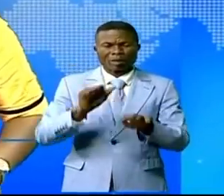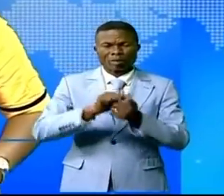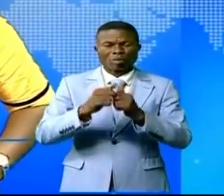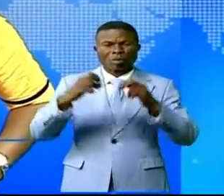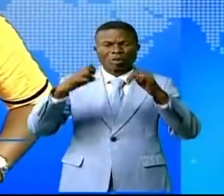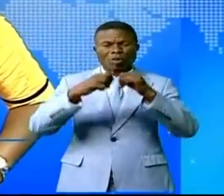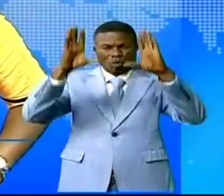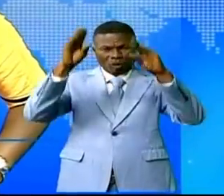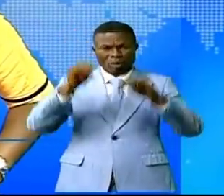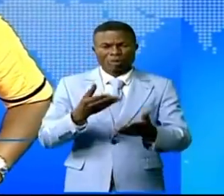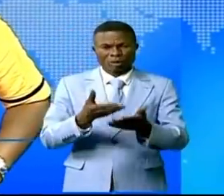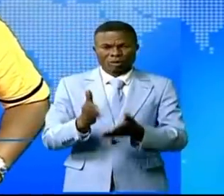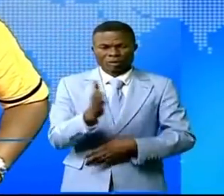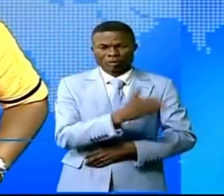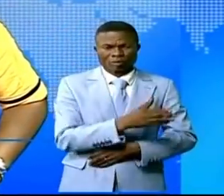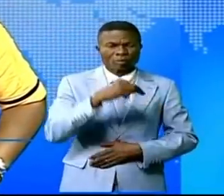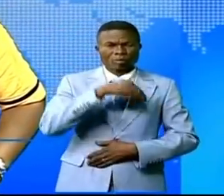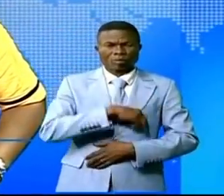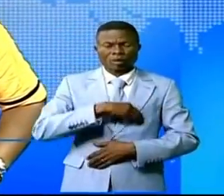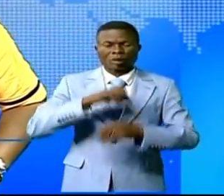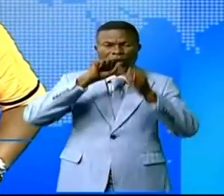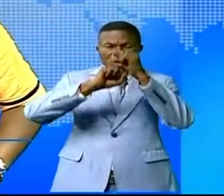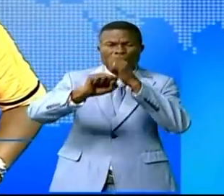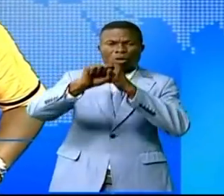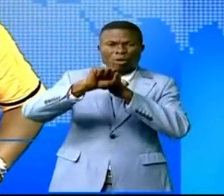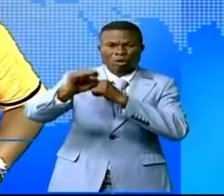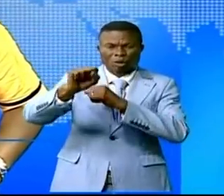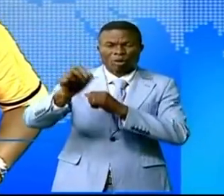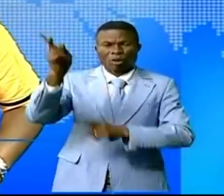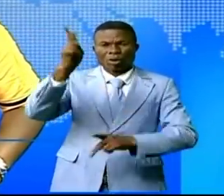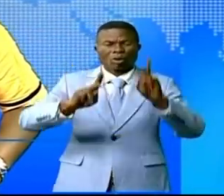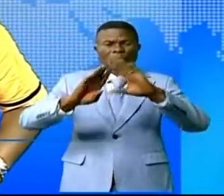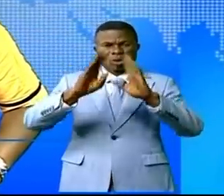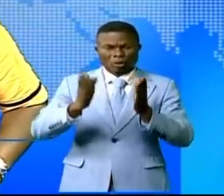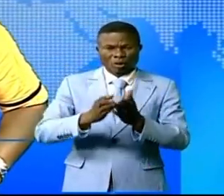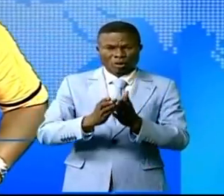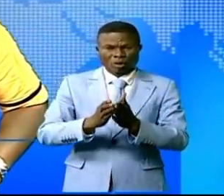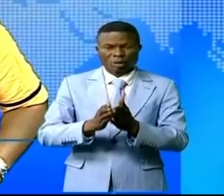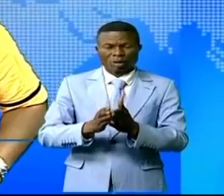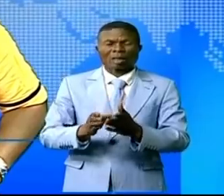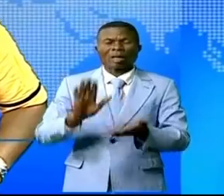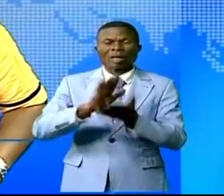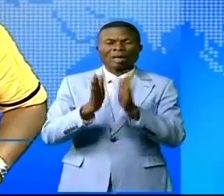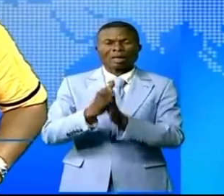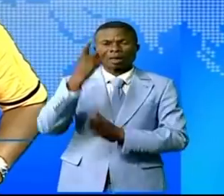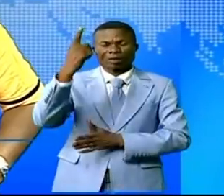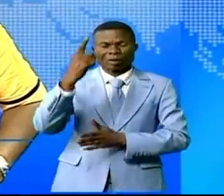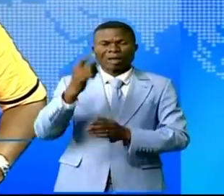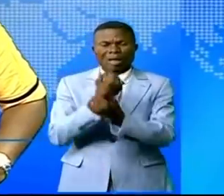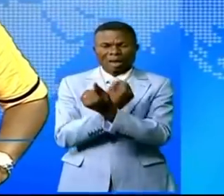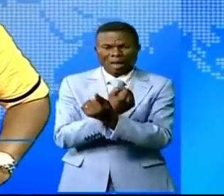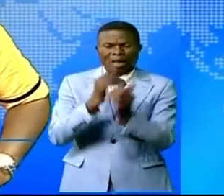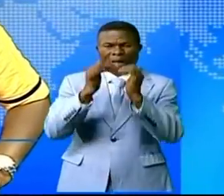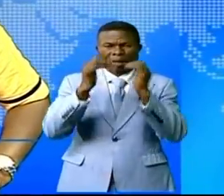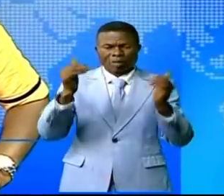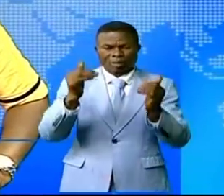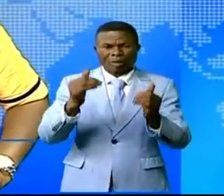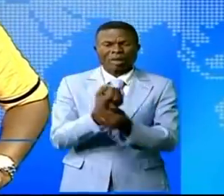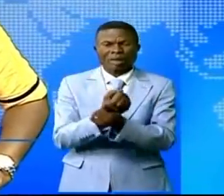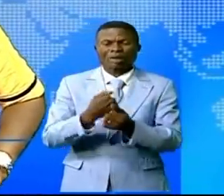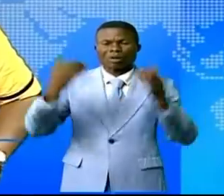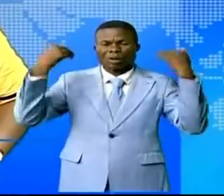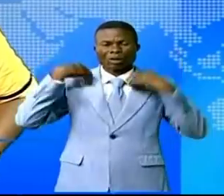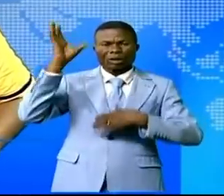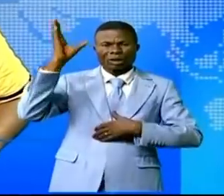désagrément. En mission de sensibilisation de la population à l'unité, la paix et au respect du pouvoir coutumier, Sa